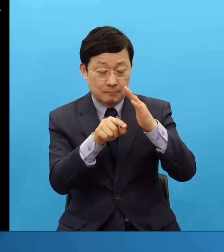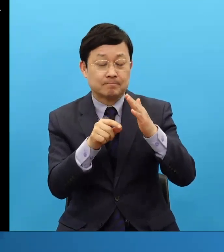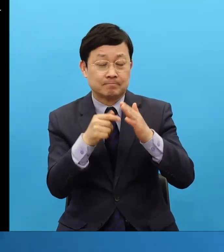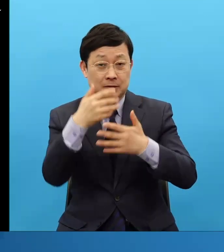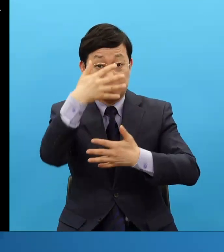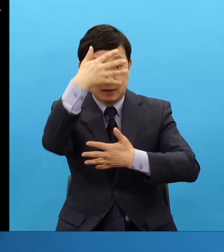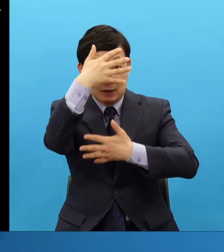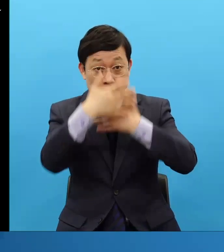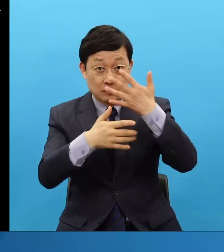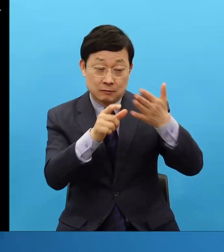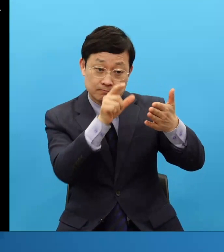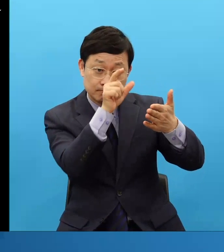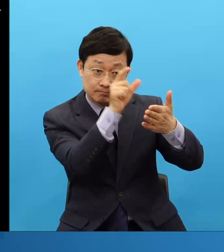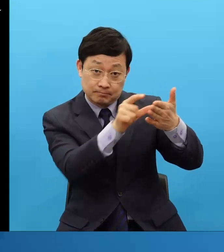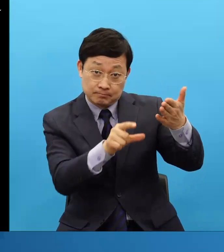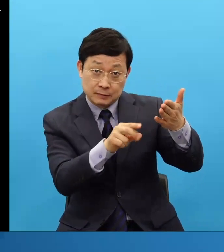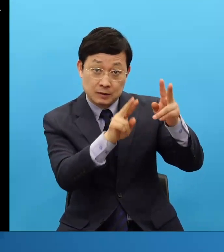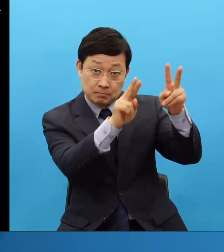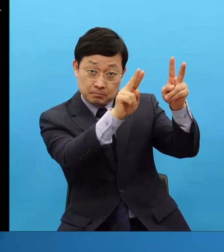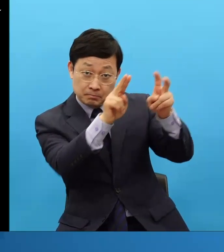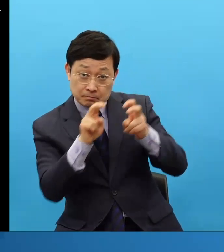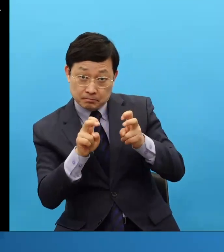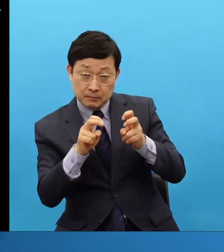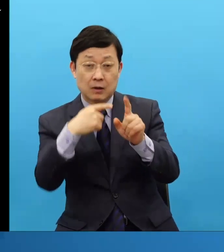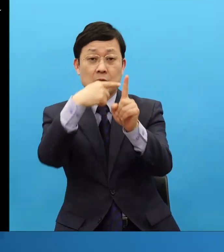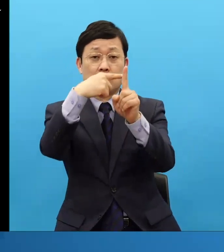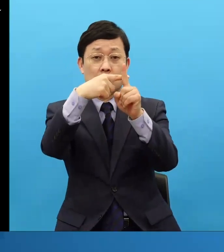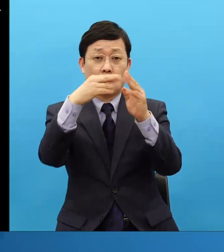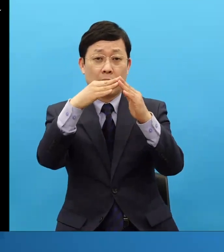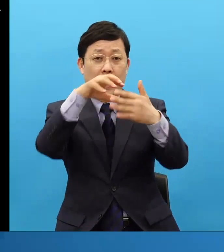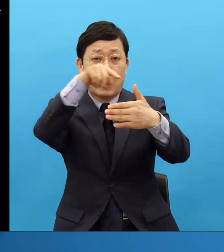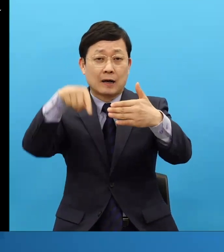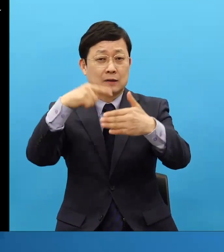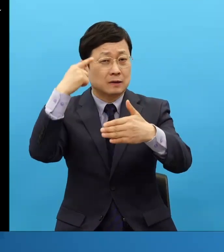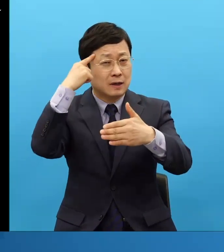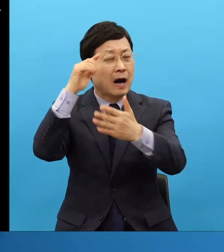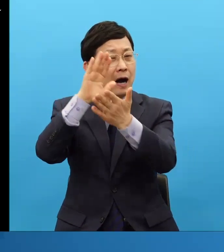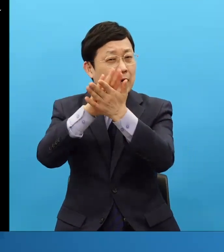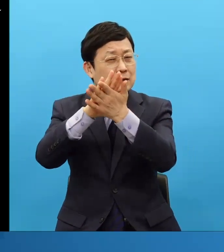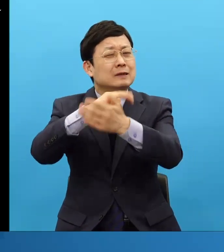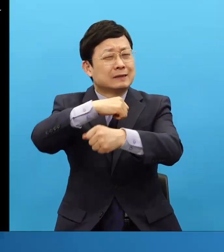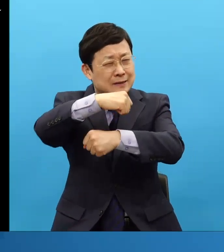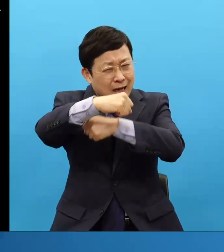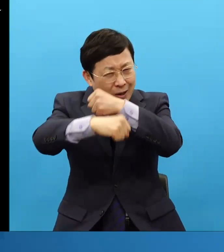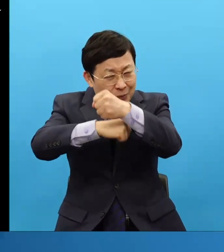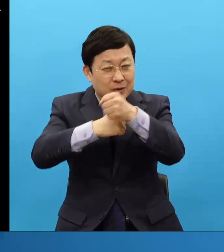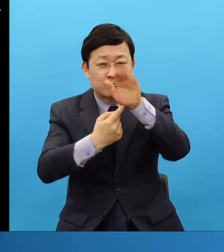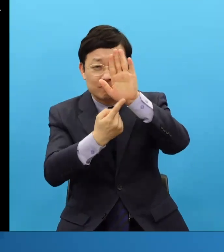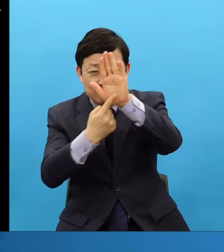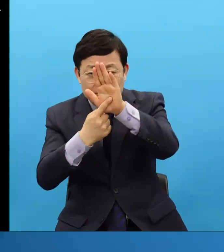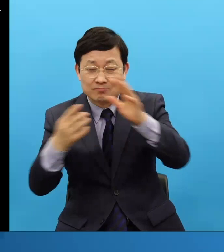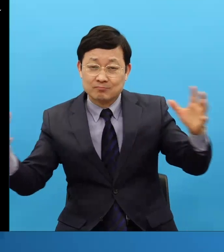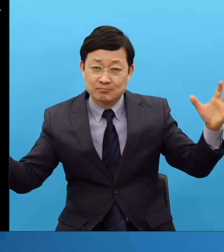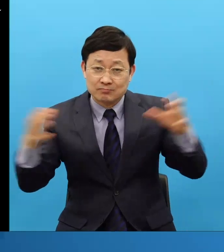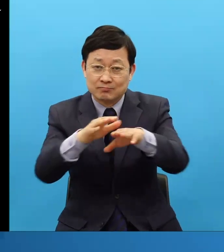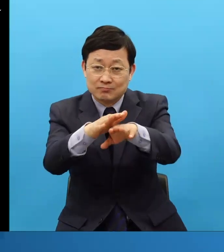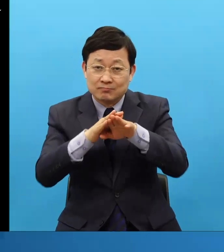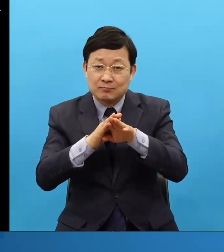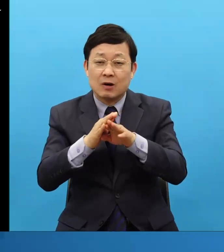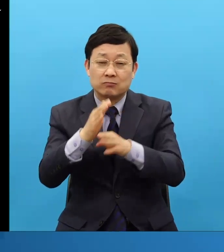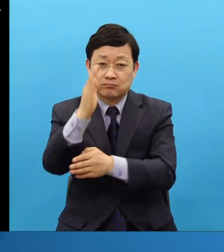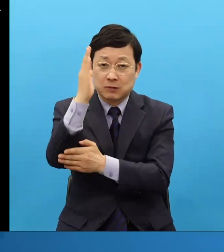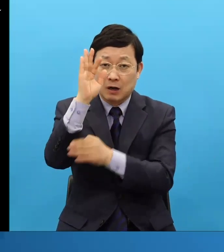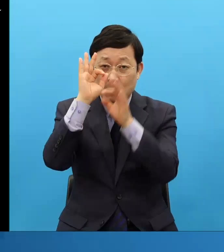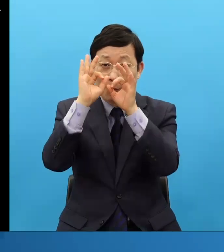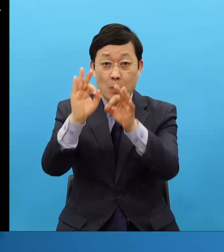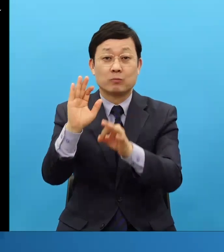로드업된 강의 영상으로 교회별로 자율적으로 진행해 주시기 바랍니다. Please refer to the academic calendar and proceed